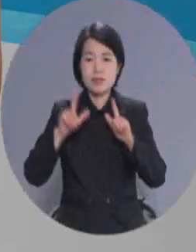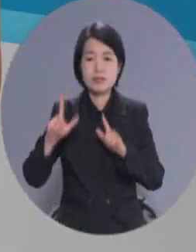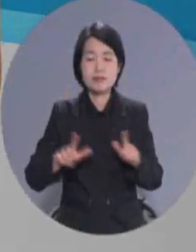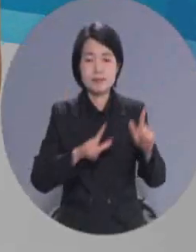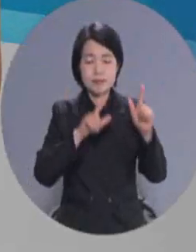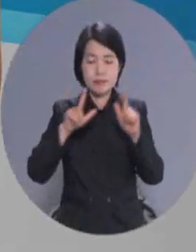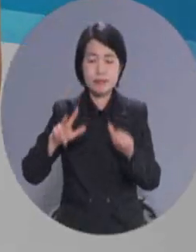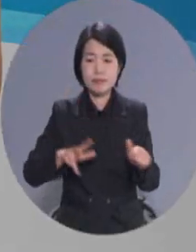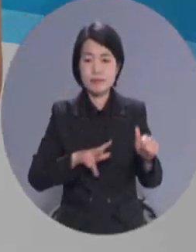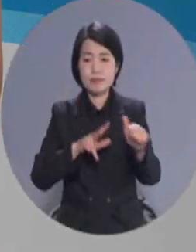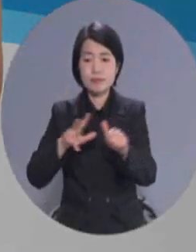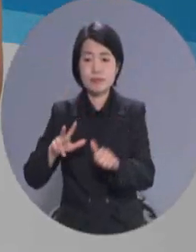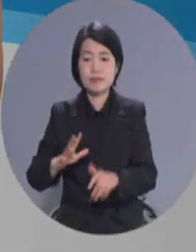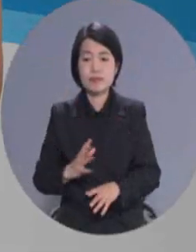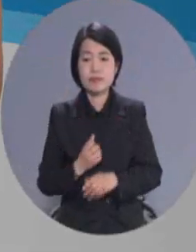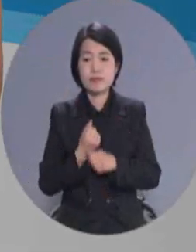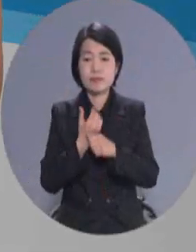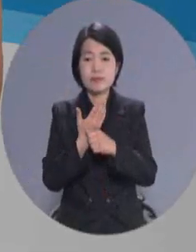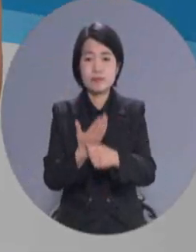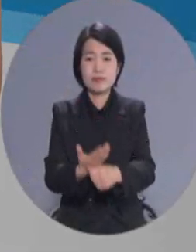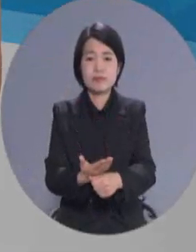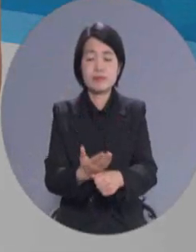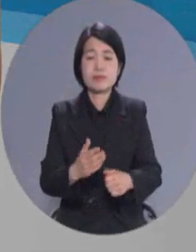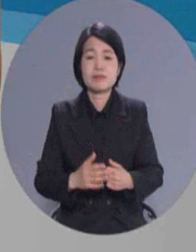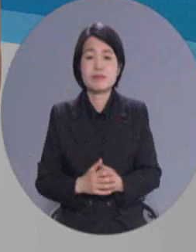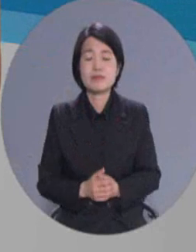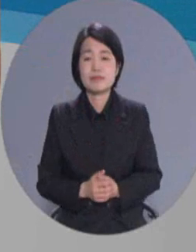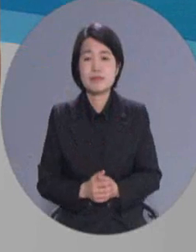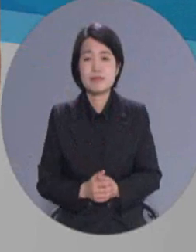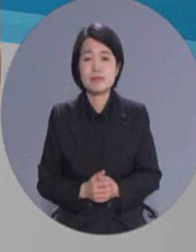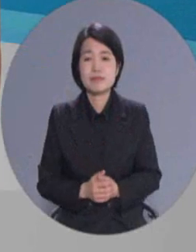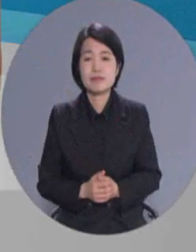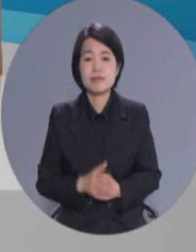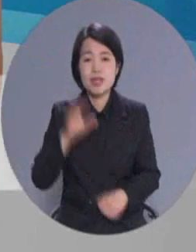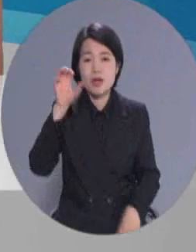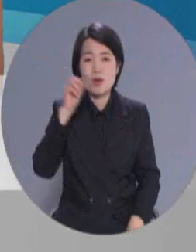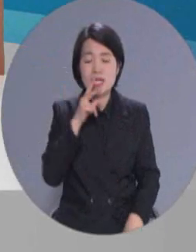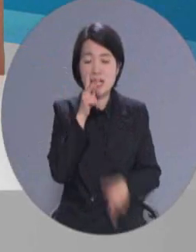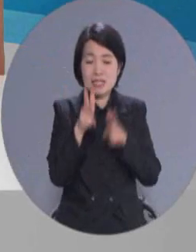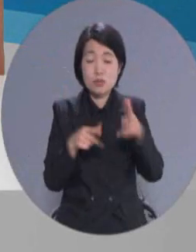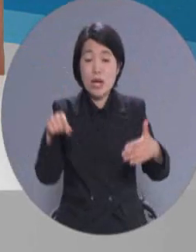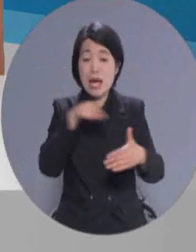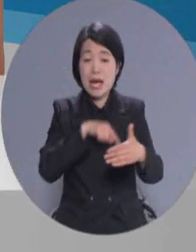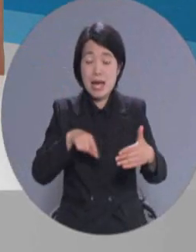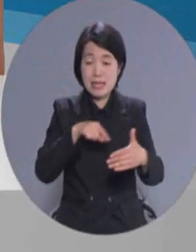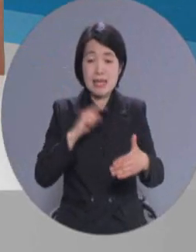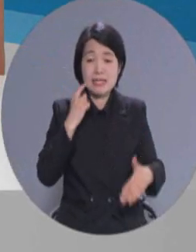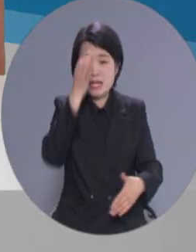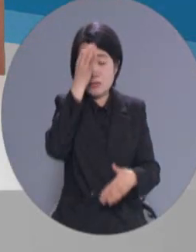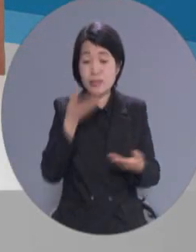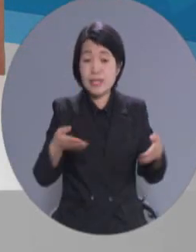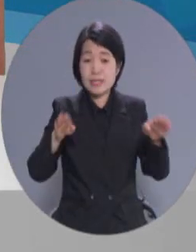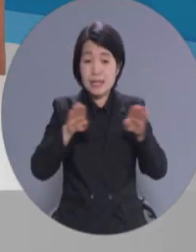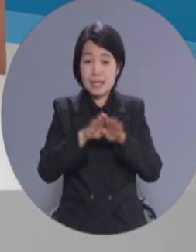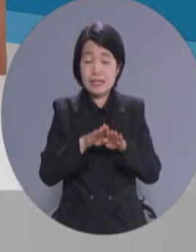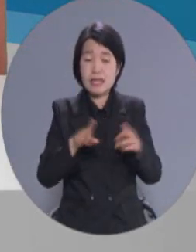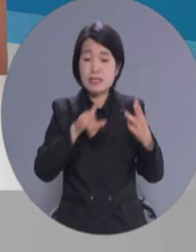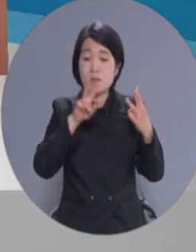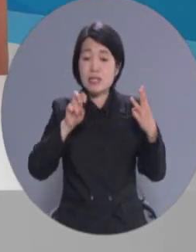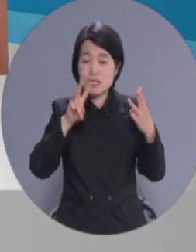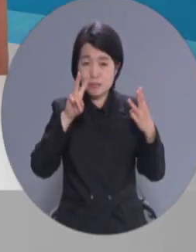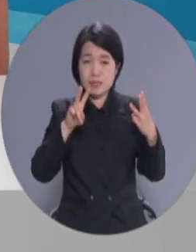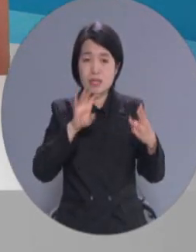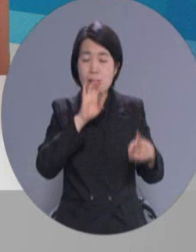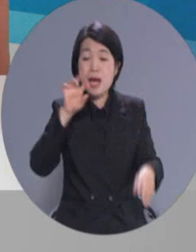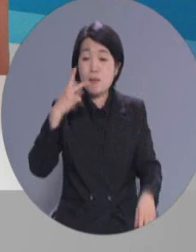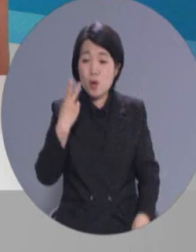날씨와 생활정보 정리해드리는 생활포커스입니다. 광양제철소내 백운아트홀에서 이번 달 22일 영화 파묘를 시작으로